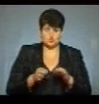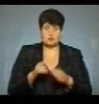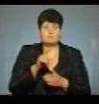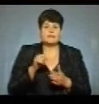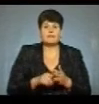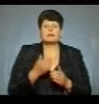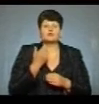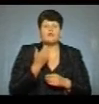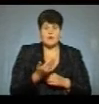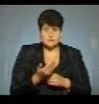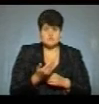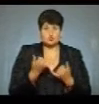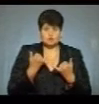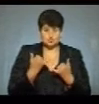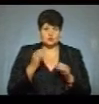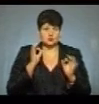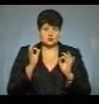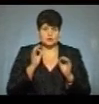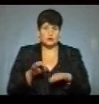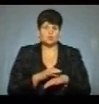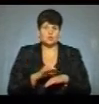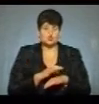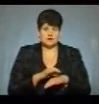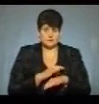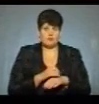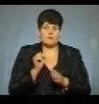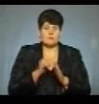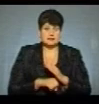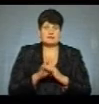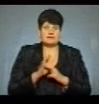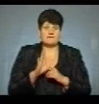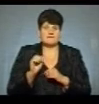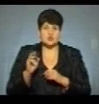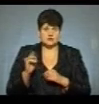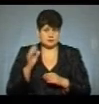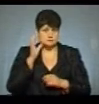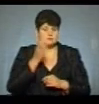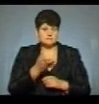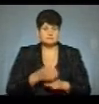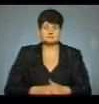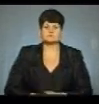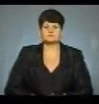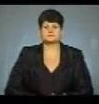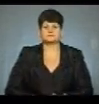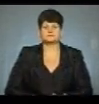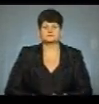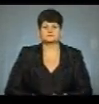запитання до вас сьогодні озвучила дружина вбитого Наталія Ващенка. Давайте почуємо.